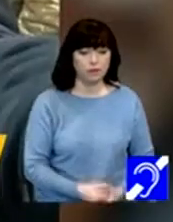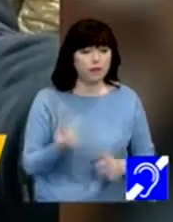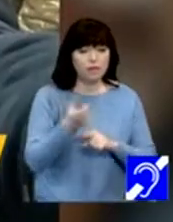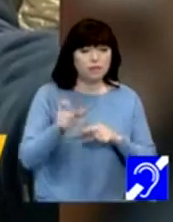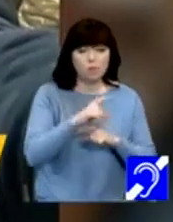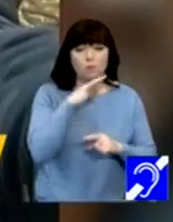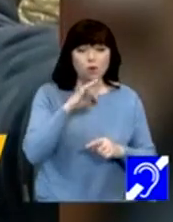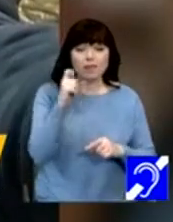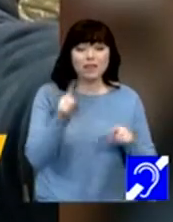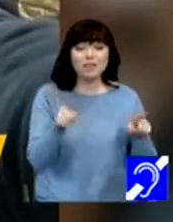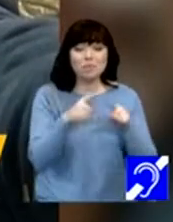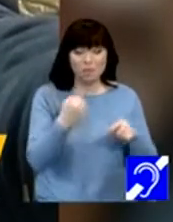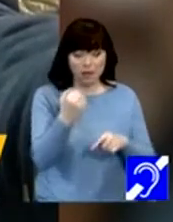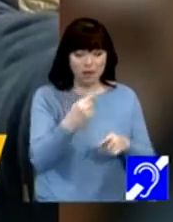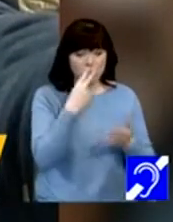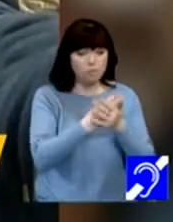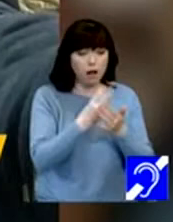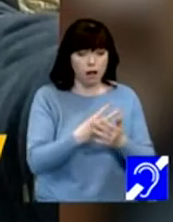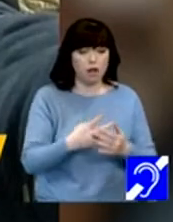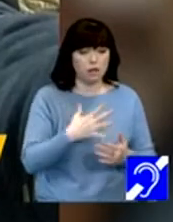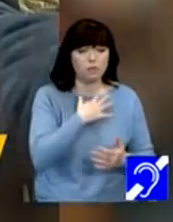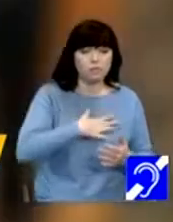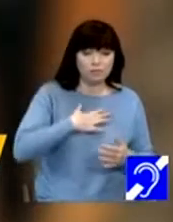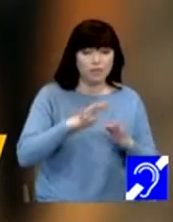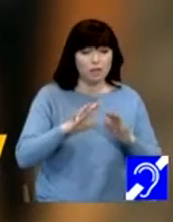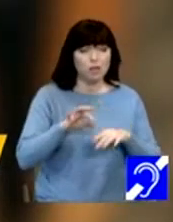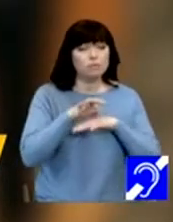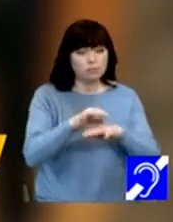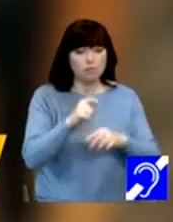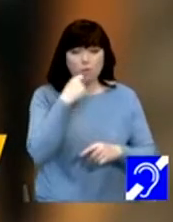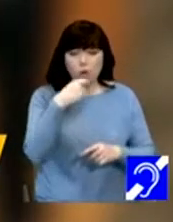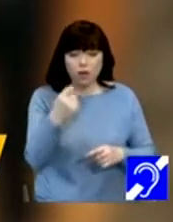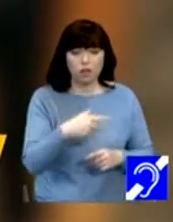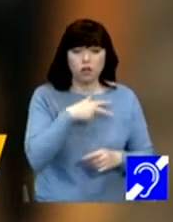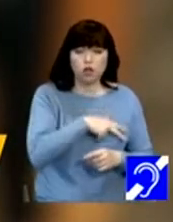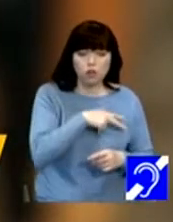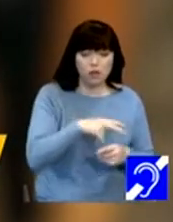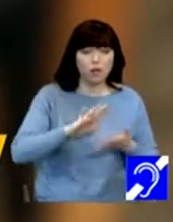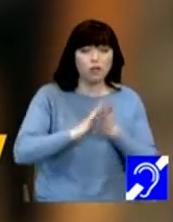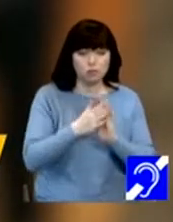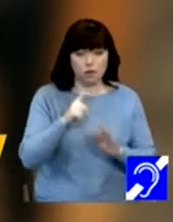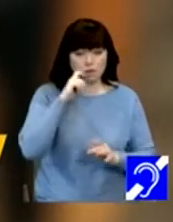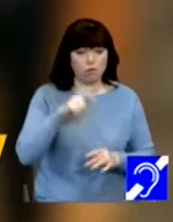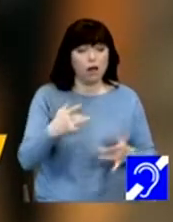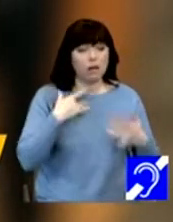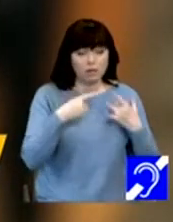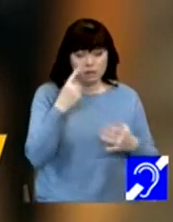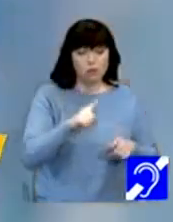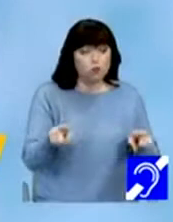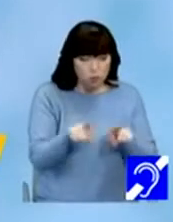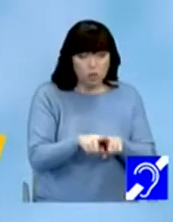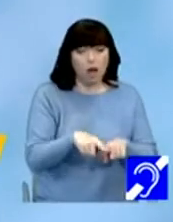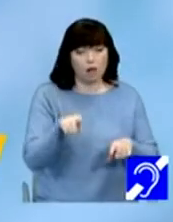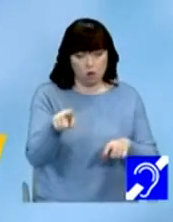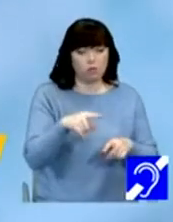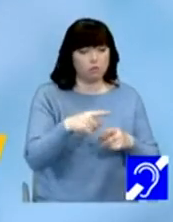Mai multe dintre piesele trupei reflectă drama evenimentelor politice și sociale din Ucraina. Artistul spune că în așa mod